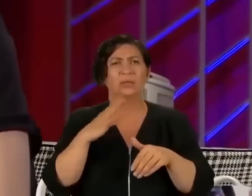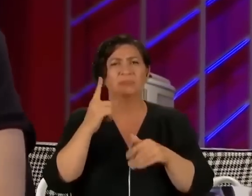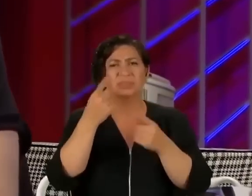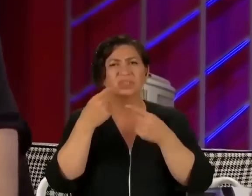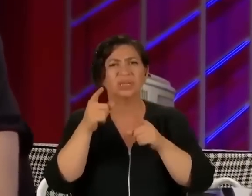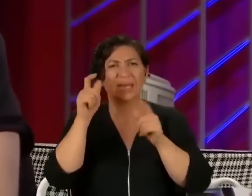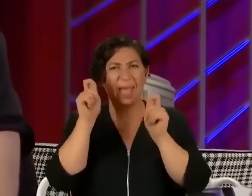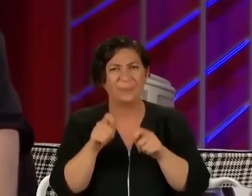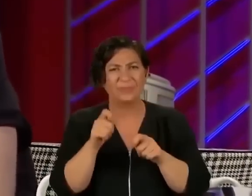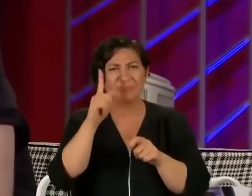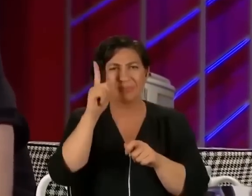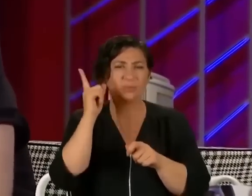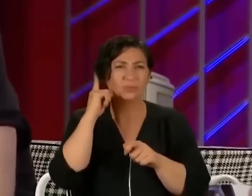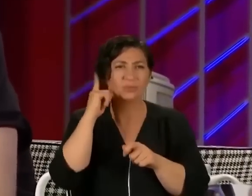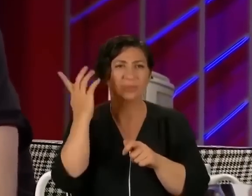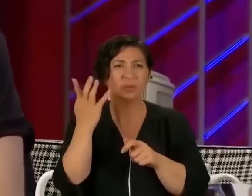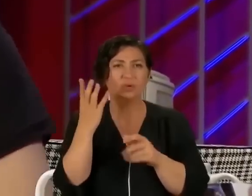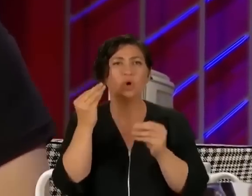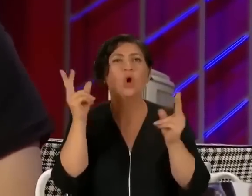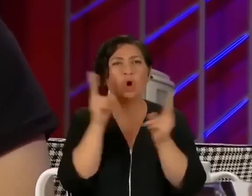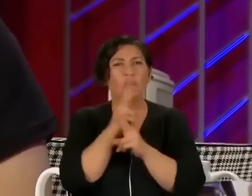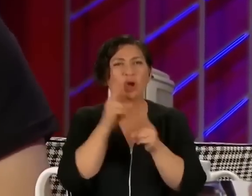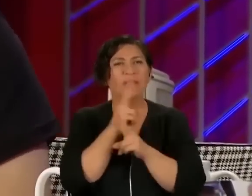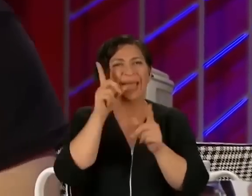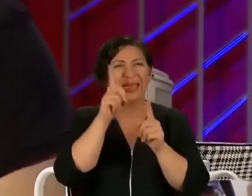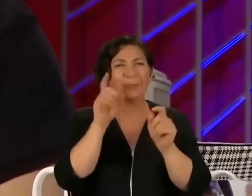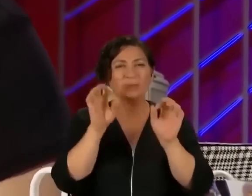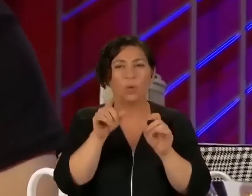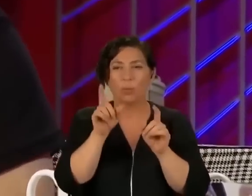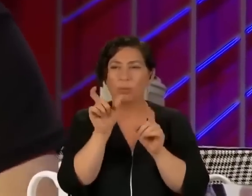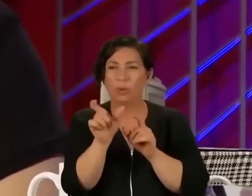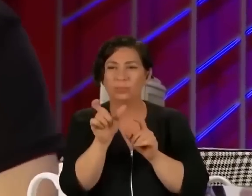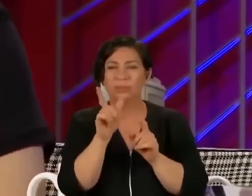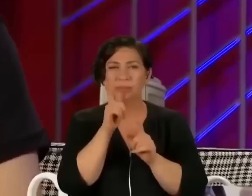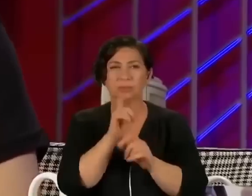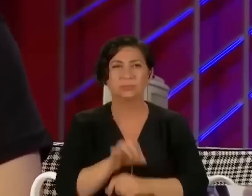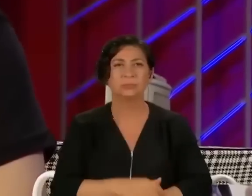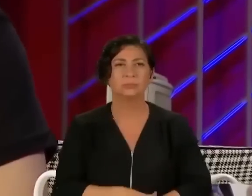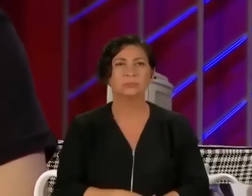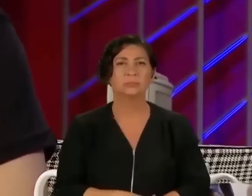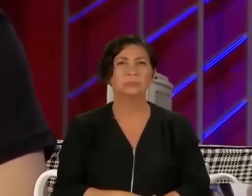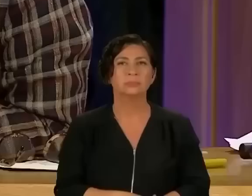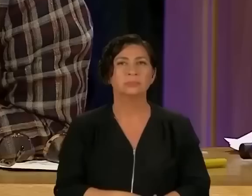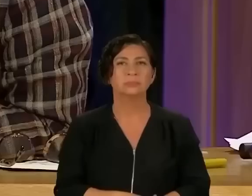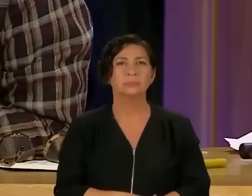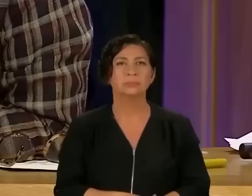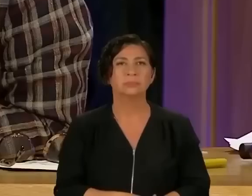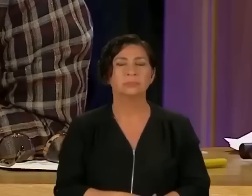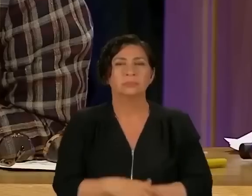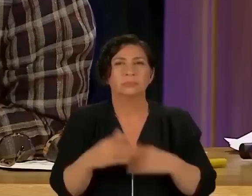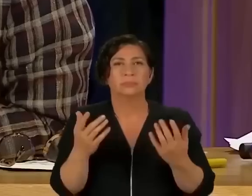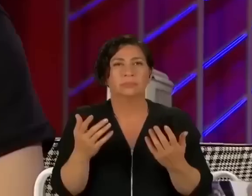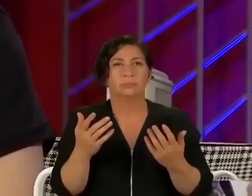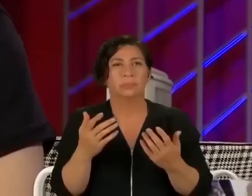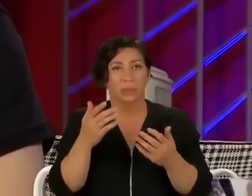ilgili bir şaka yaptım ve yani çok gülüyorlardı baştan itibaren. O bölümde bir sessizlik oldu salonda.